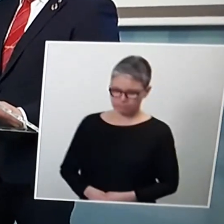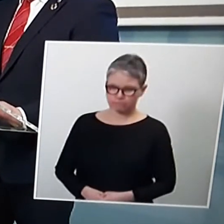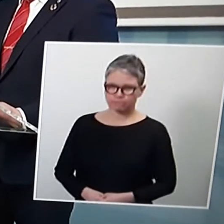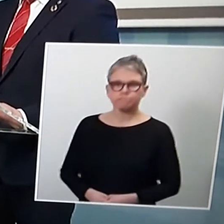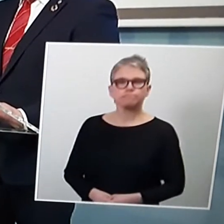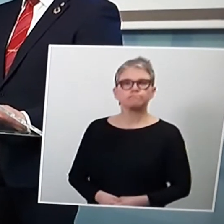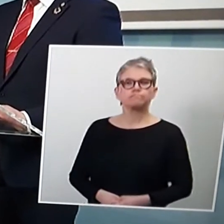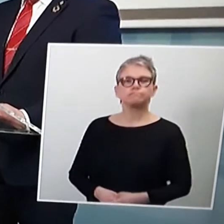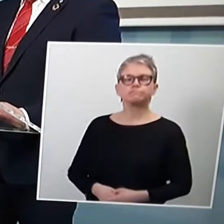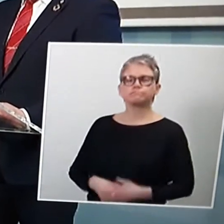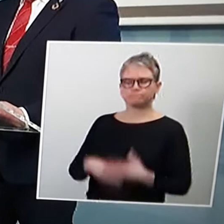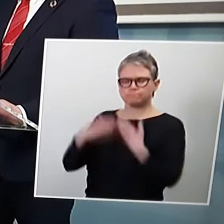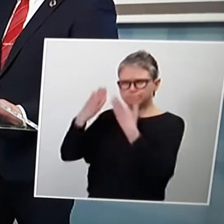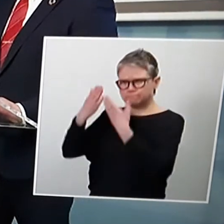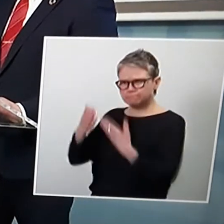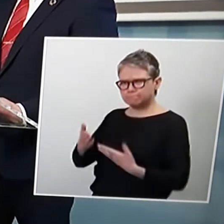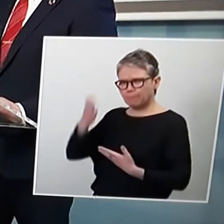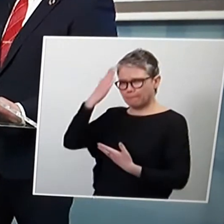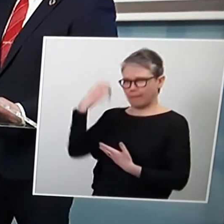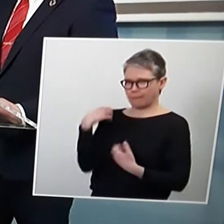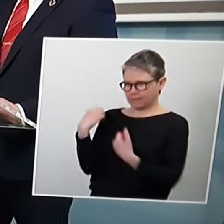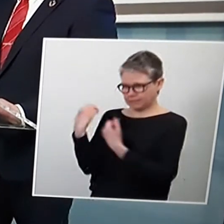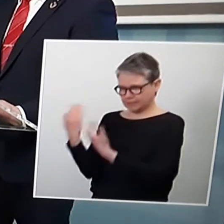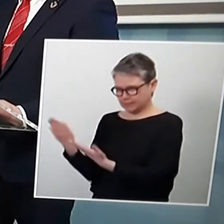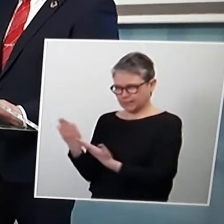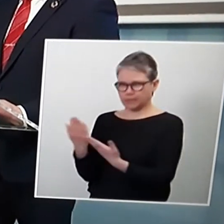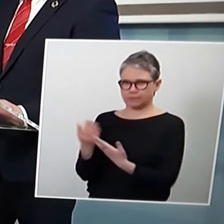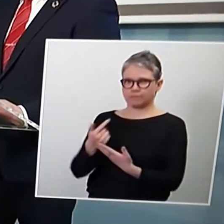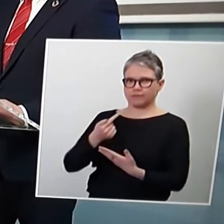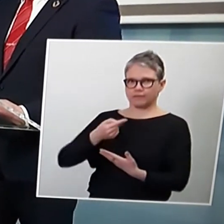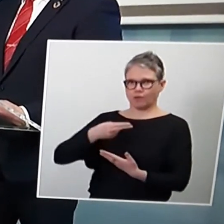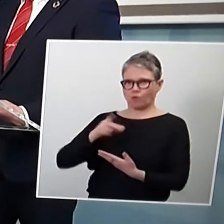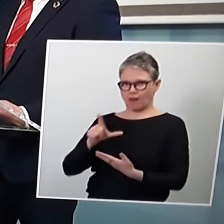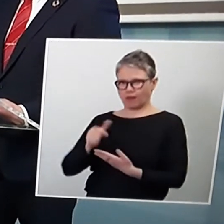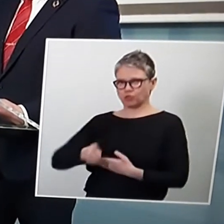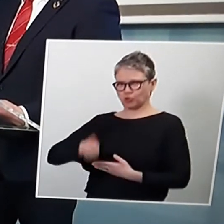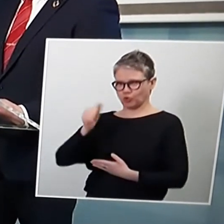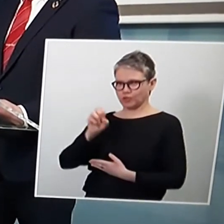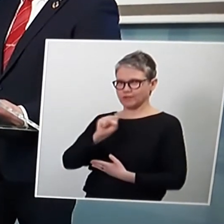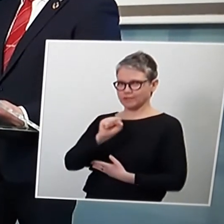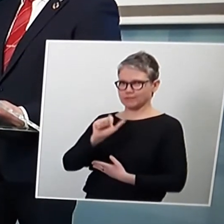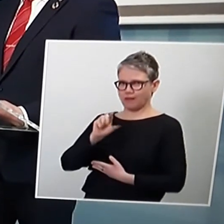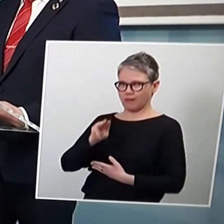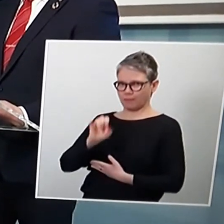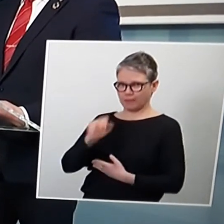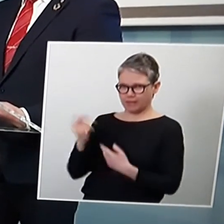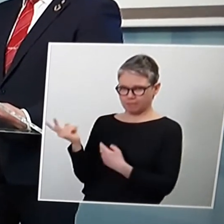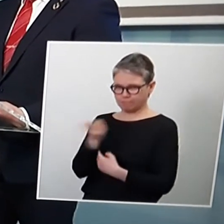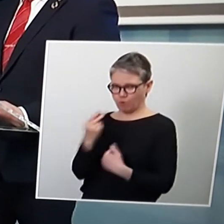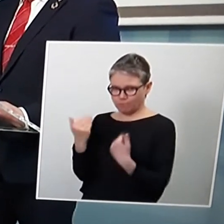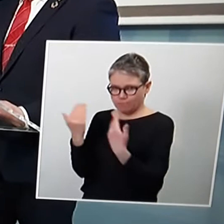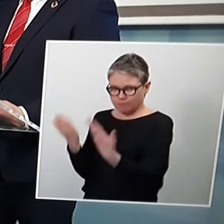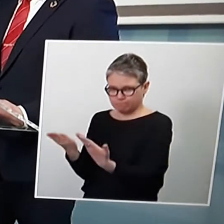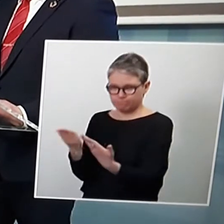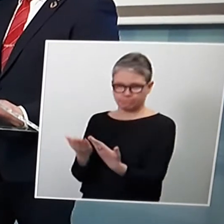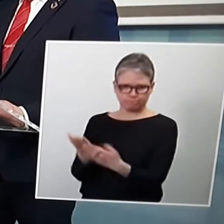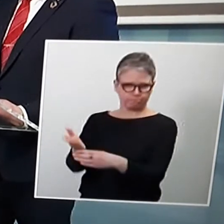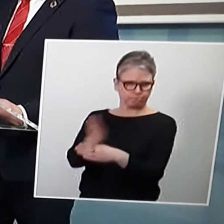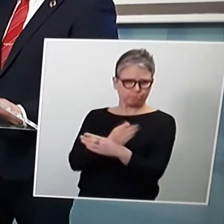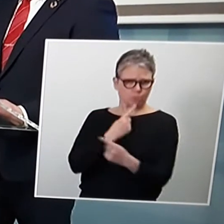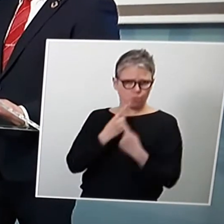Arvoisa pääministeri ja THL-johtaja Mika Salminen, tässä oli esillä tämä